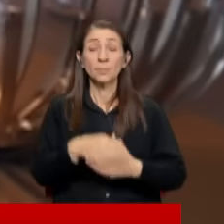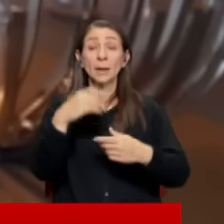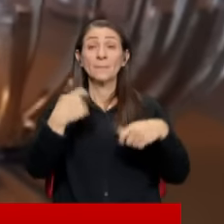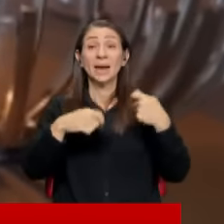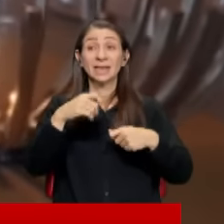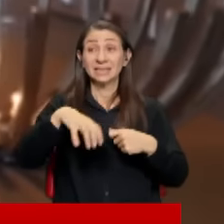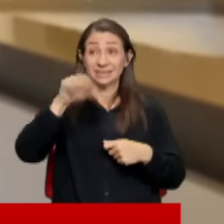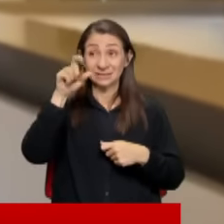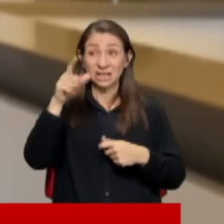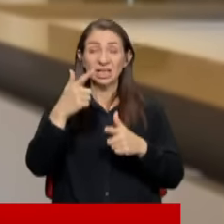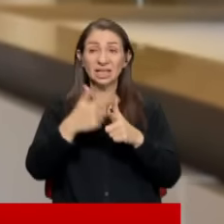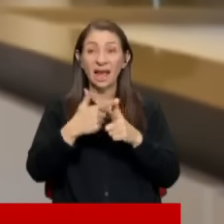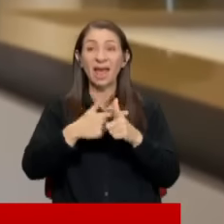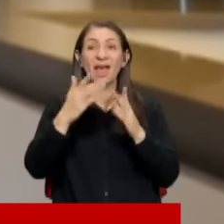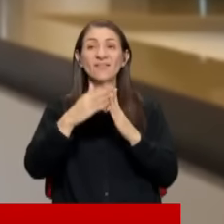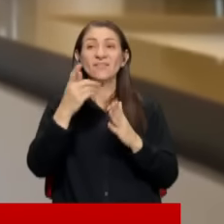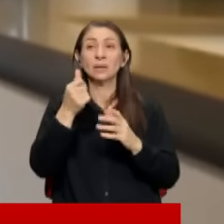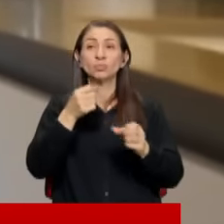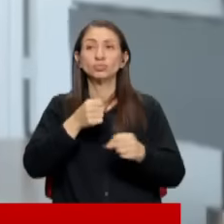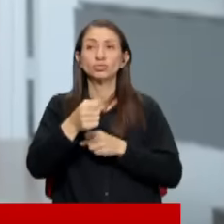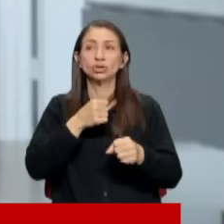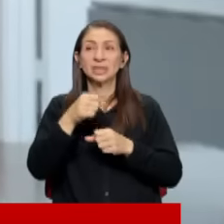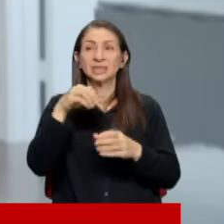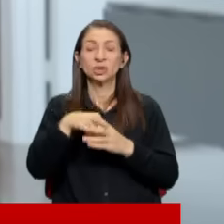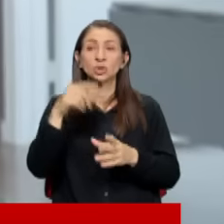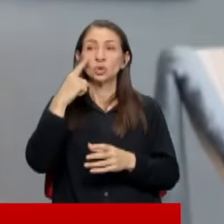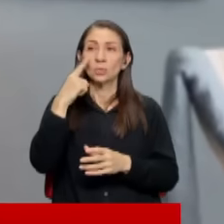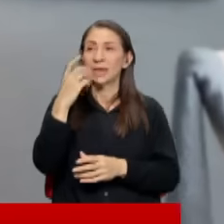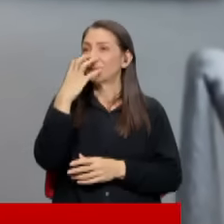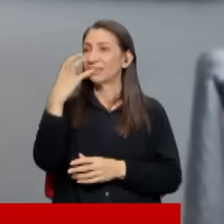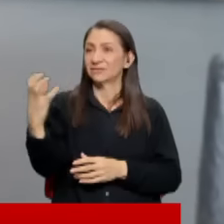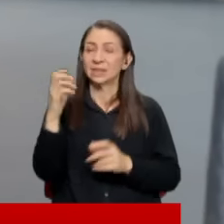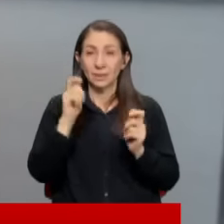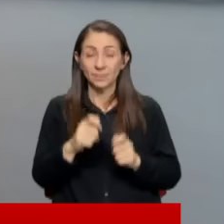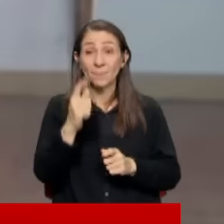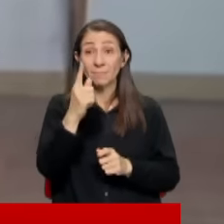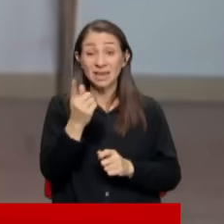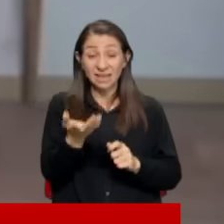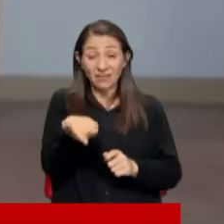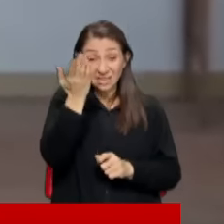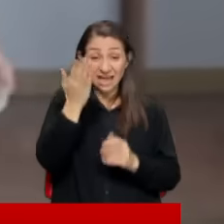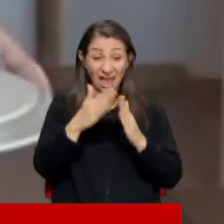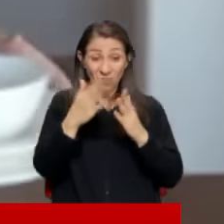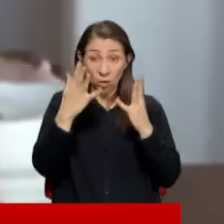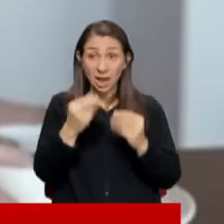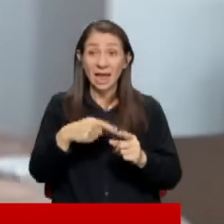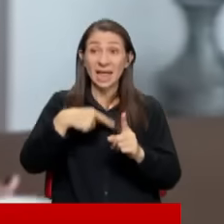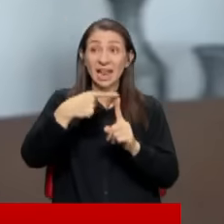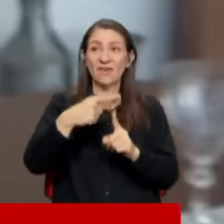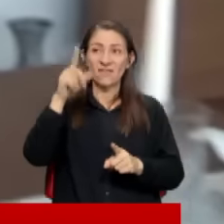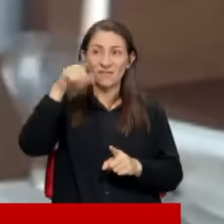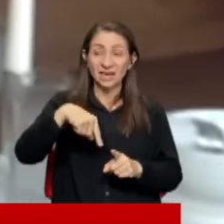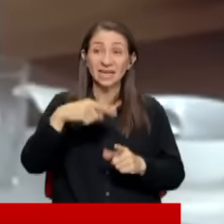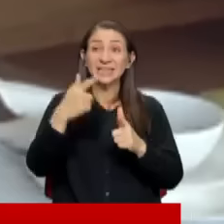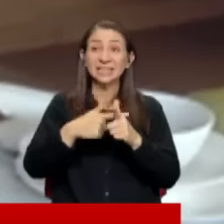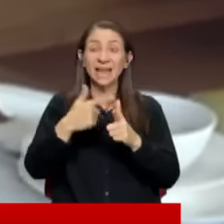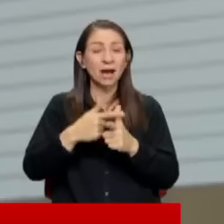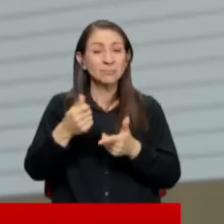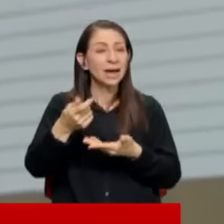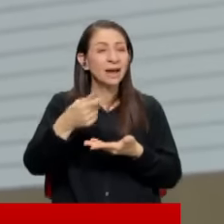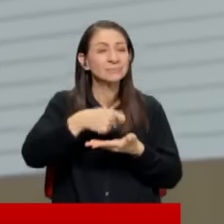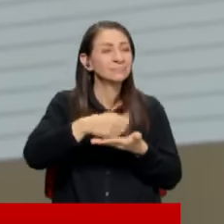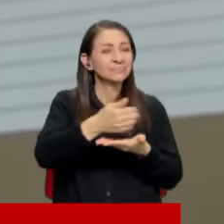Merkez Bankası kira ve konut fiyatlarıyla mücadele için hükümete tavsiyelerde bulundu. Birden fazla konutu olanlara ilave vergi, kiradan